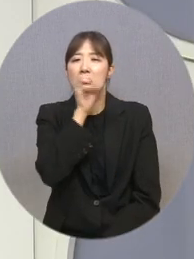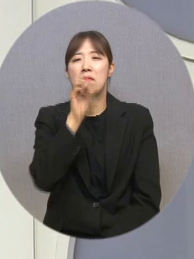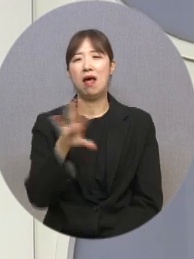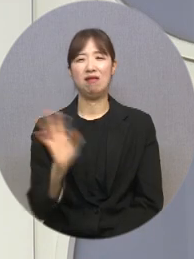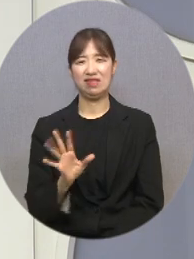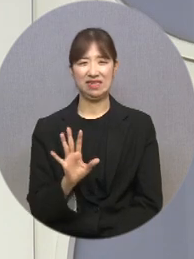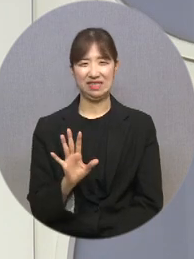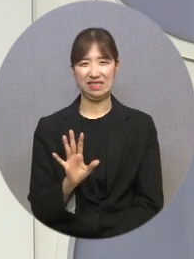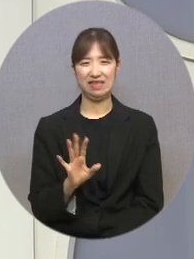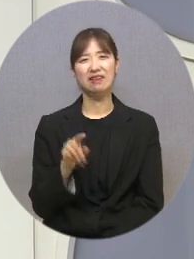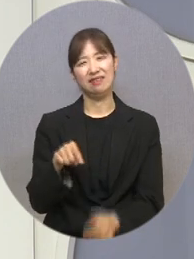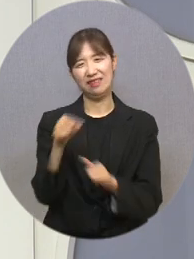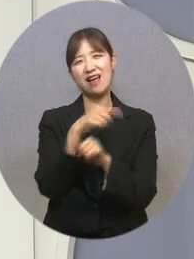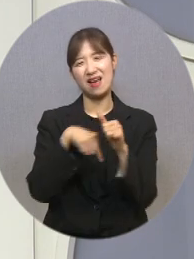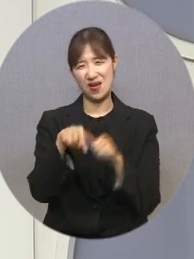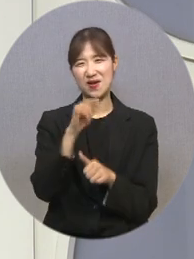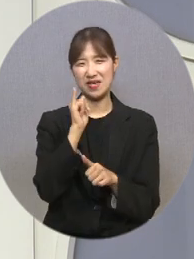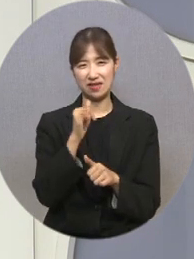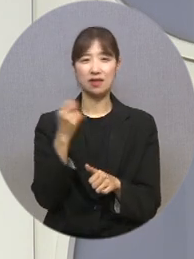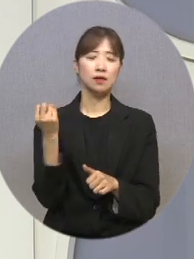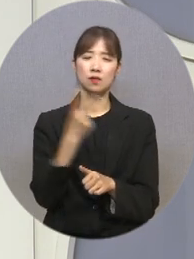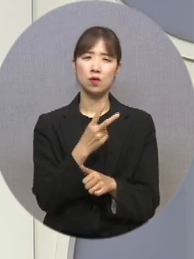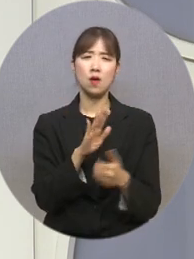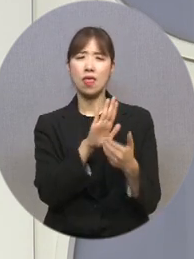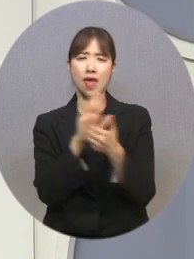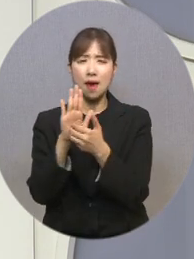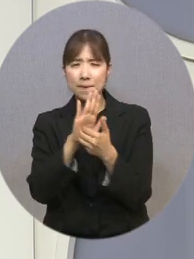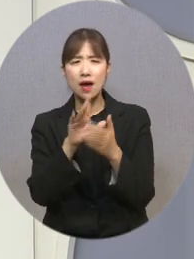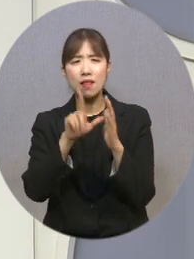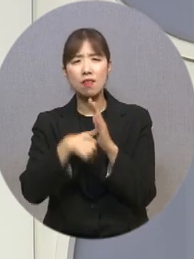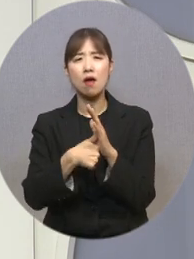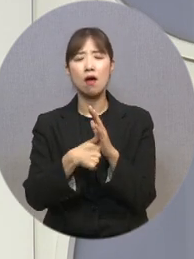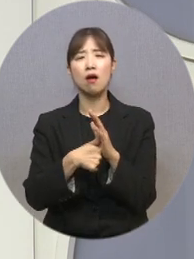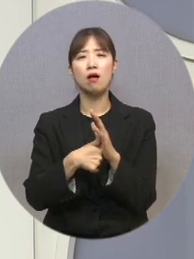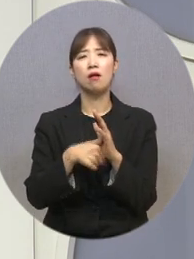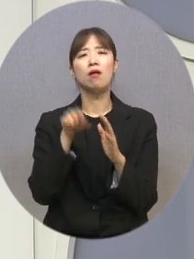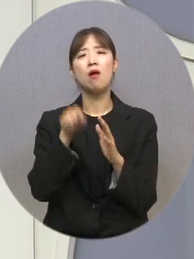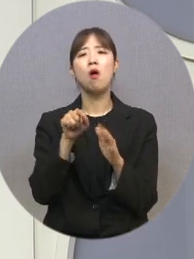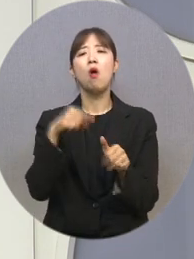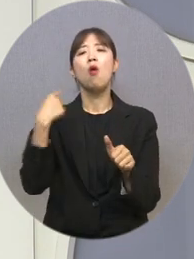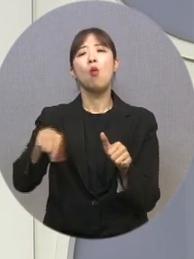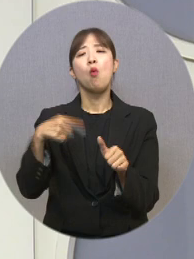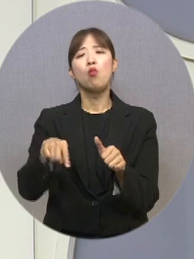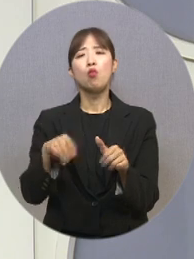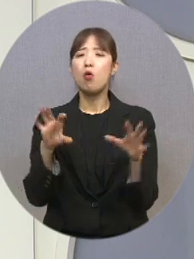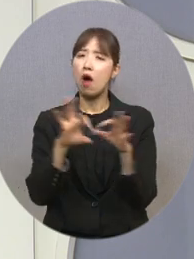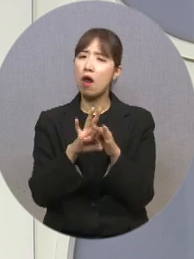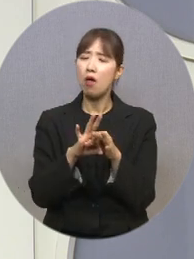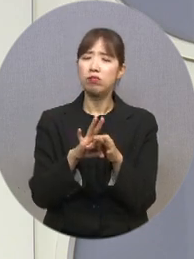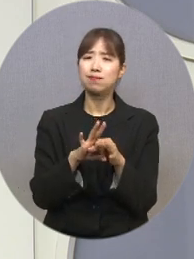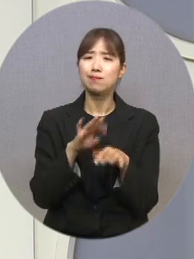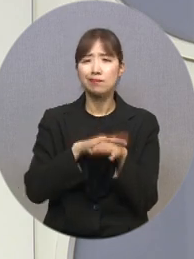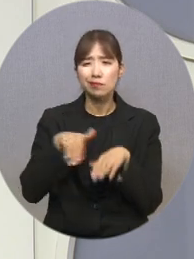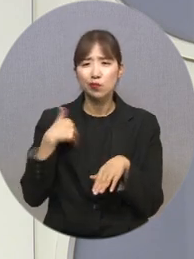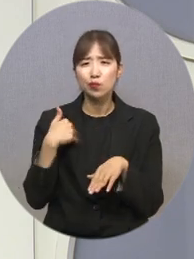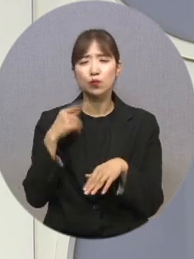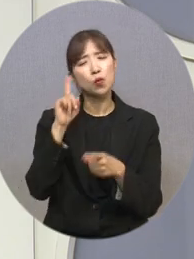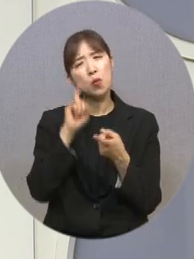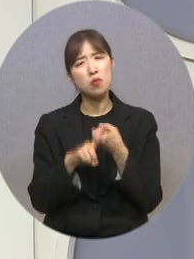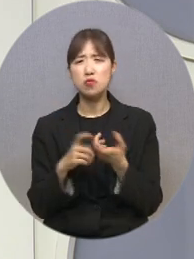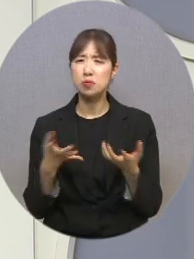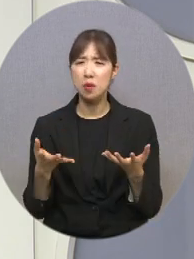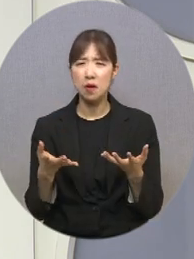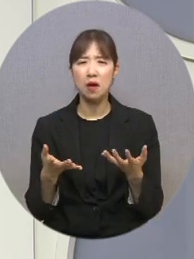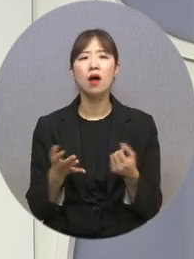예. 그런 상황이 그리고 어떤 예방적인 차원에서 전혀 이 뭐 교육도 우리가 받아본 적도 없고 관심들도 없었고